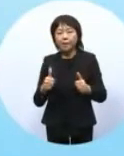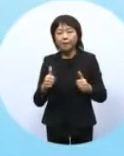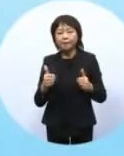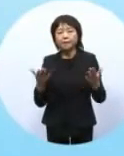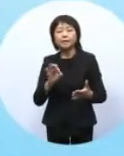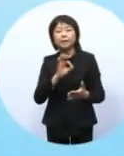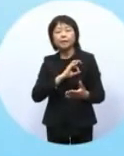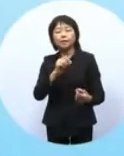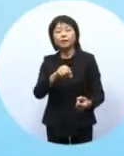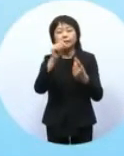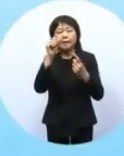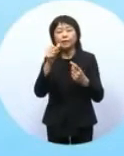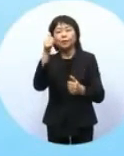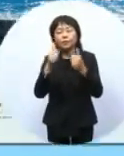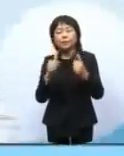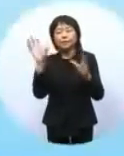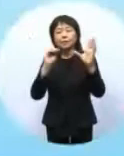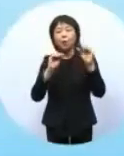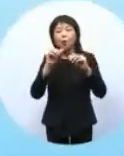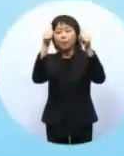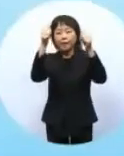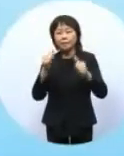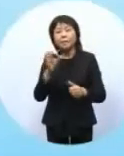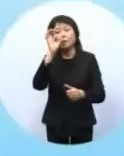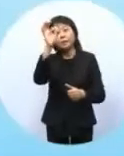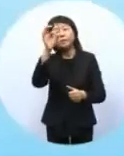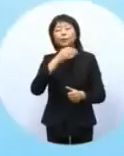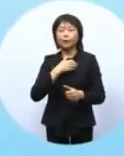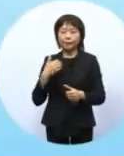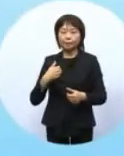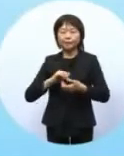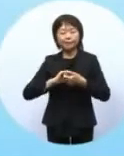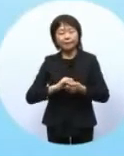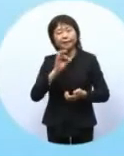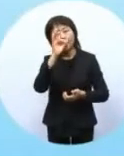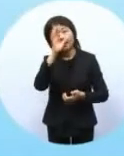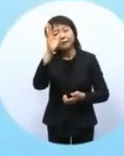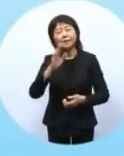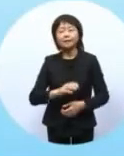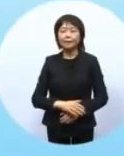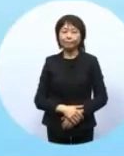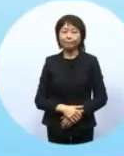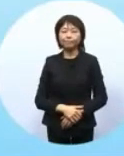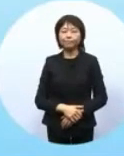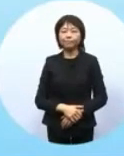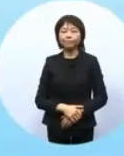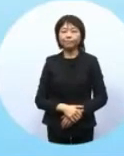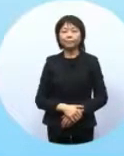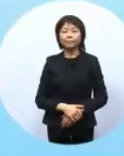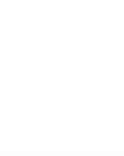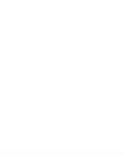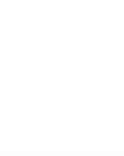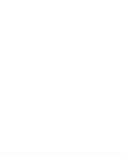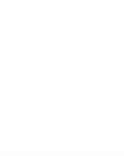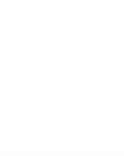員採用試験情報ページでも見ることができます。ぜひご覧ください。